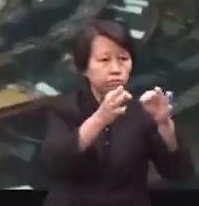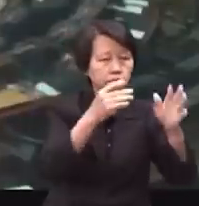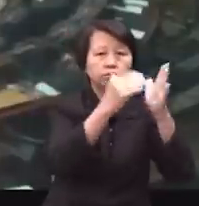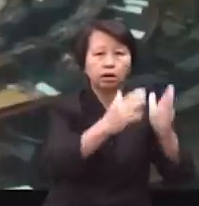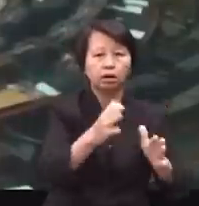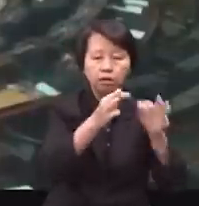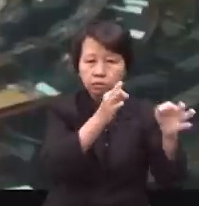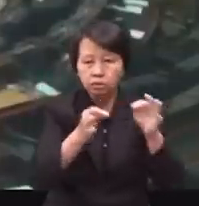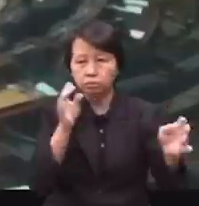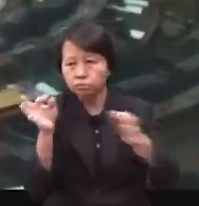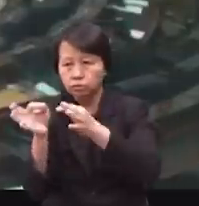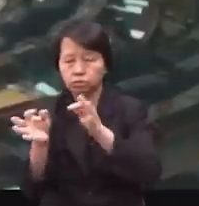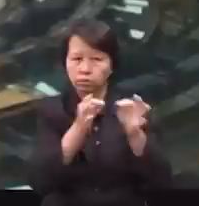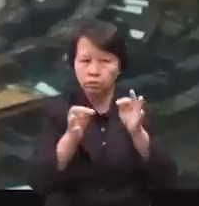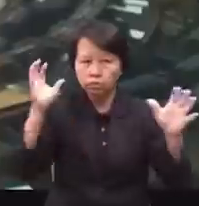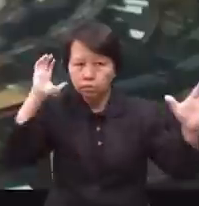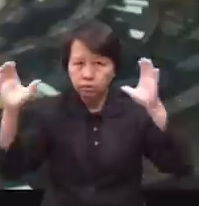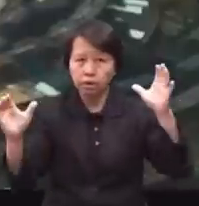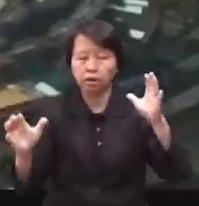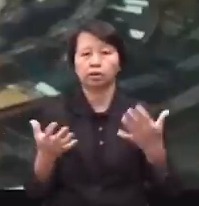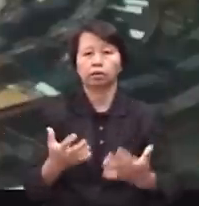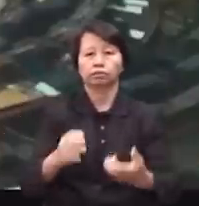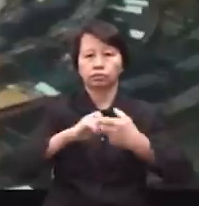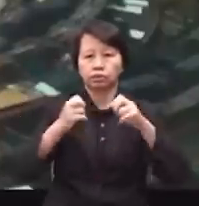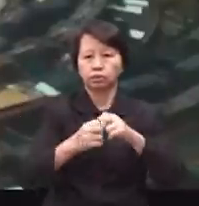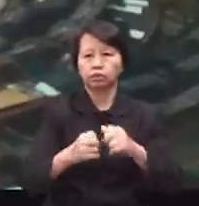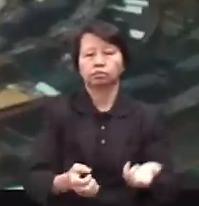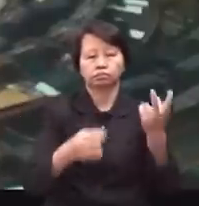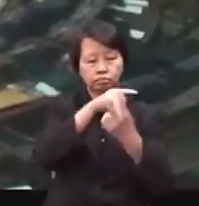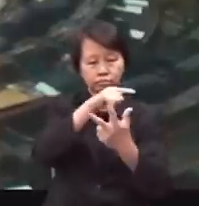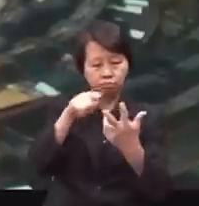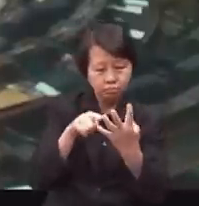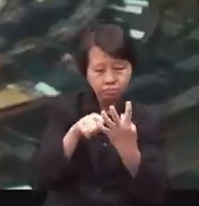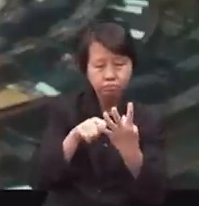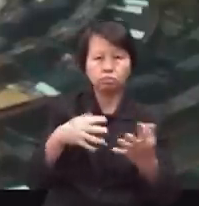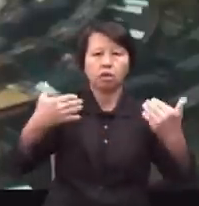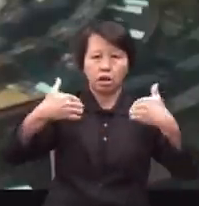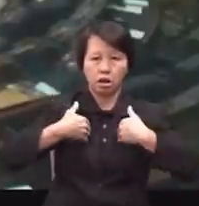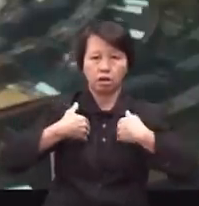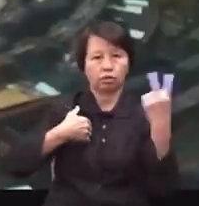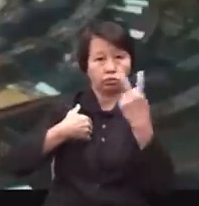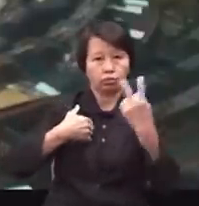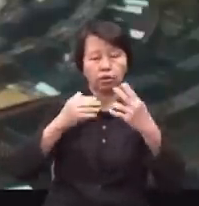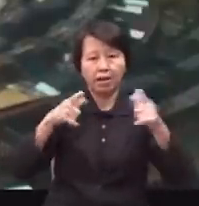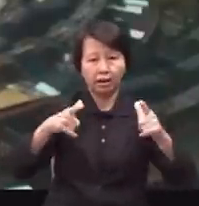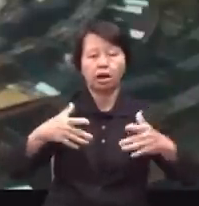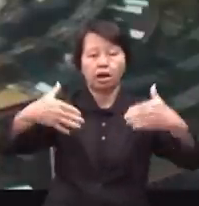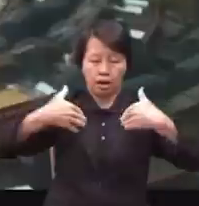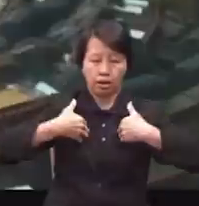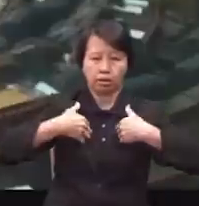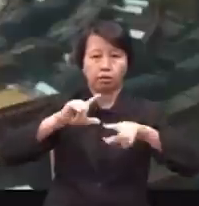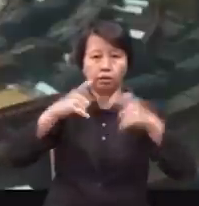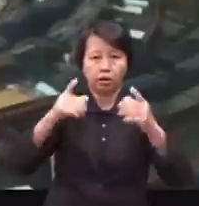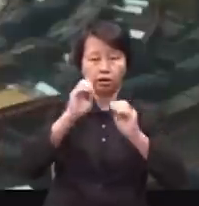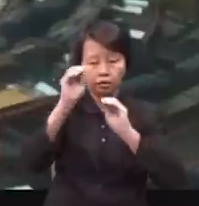sebelah kiri Ini memang wujud bagi saya selagi tidak ada